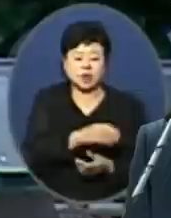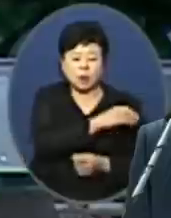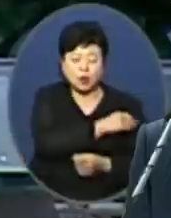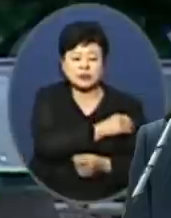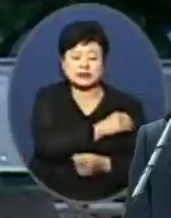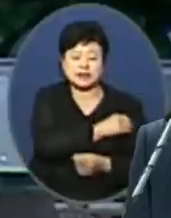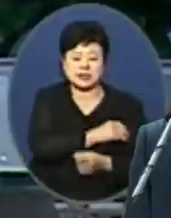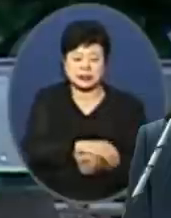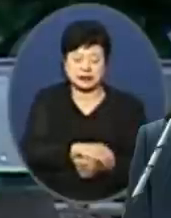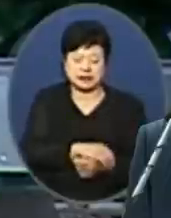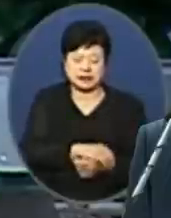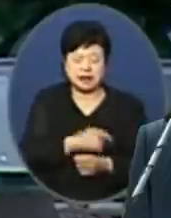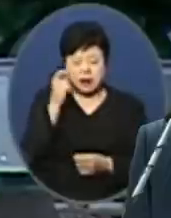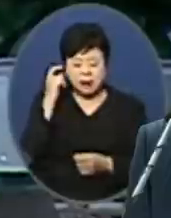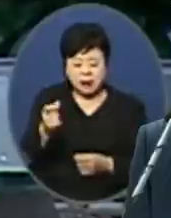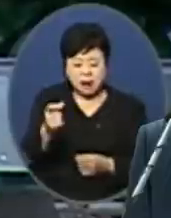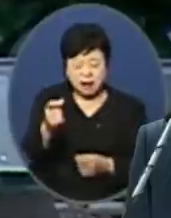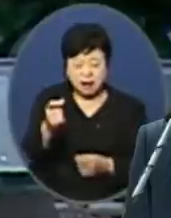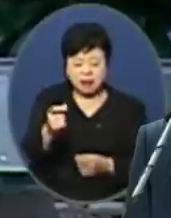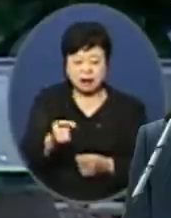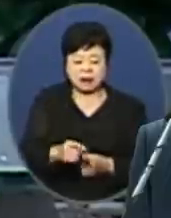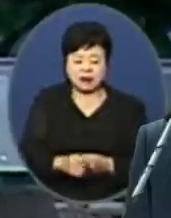권세는 익수시아라고 말합니다.